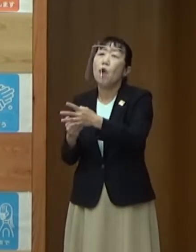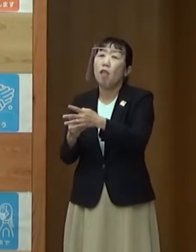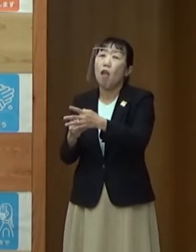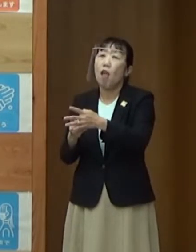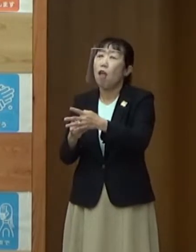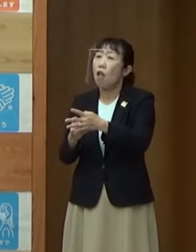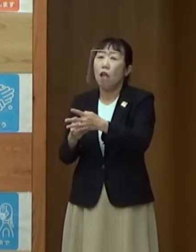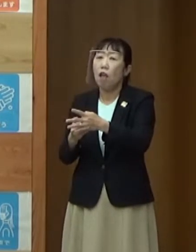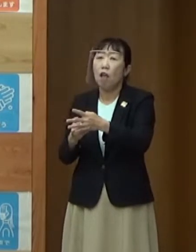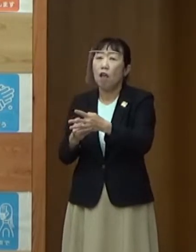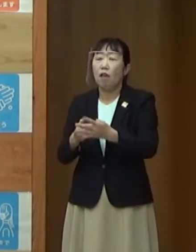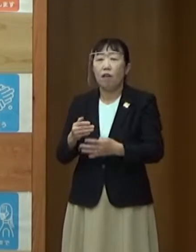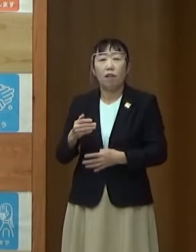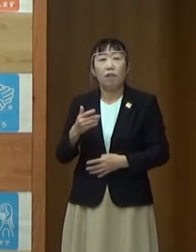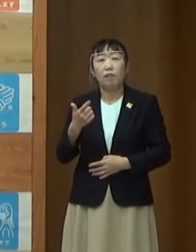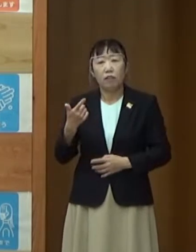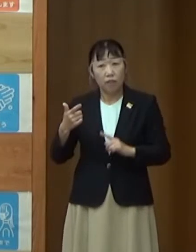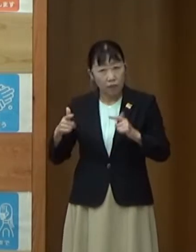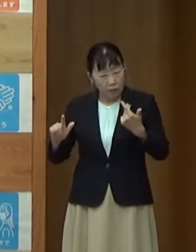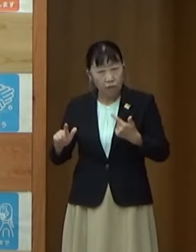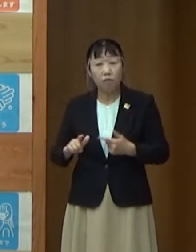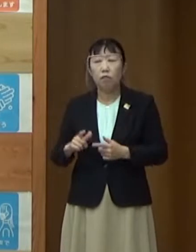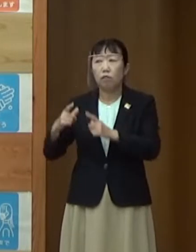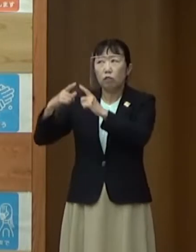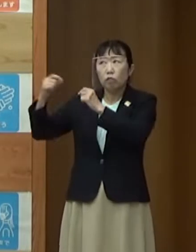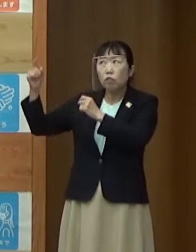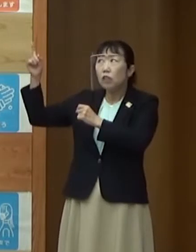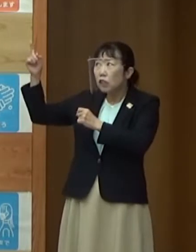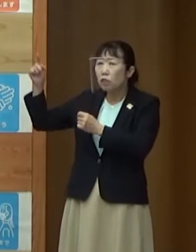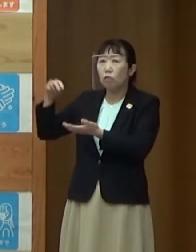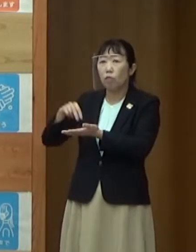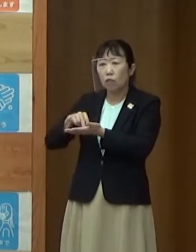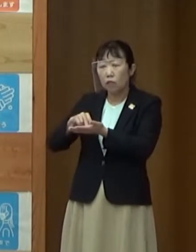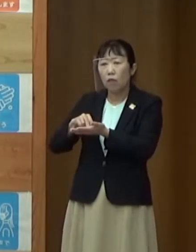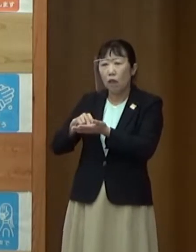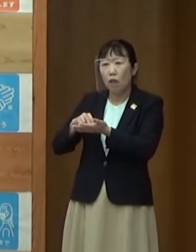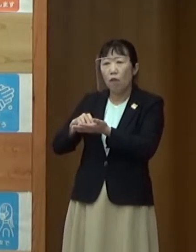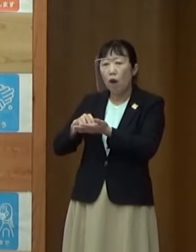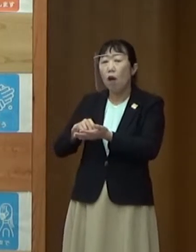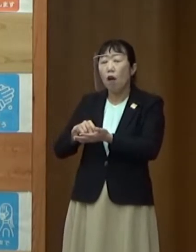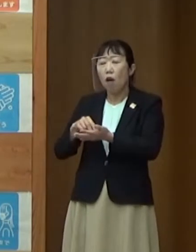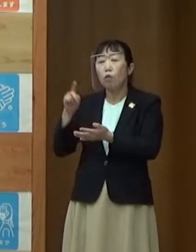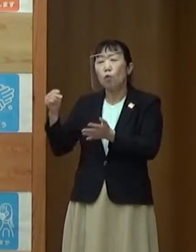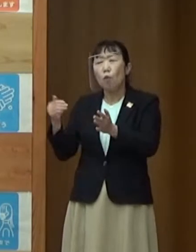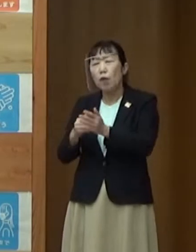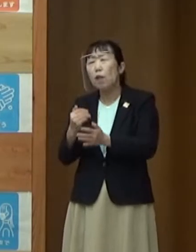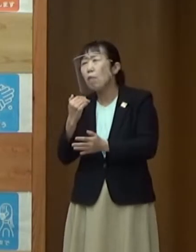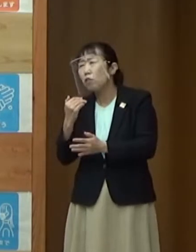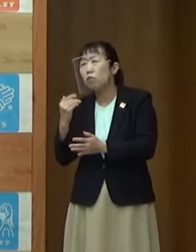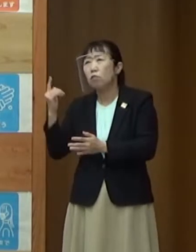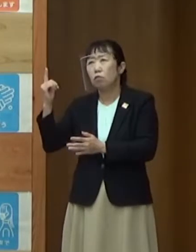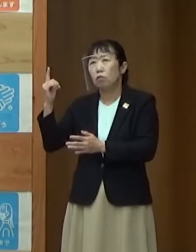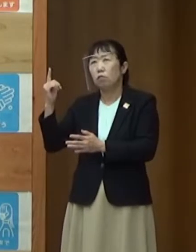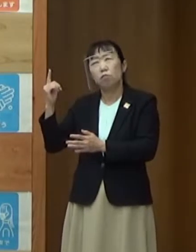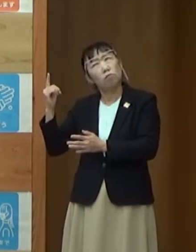延防止等重点措置をゆっくり検討して、国としては作業をするということだと、私は少しこの